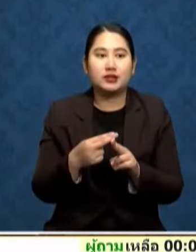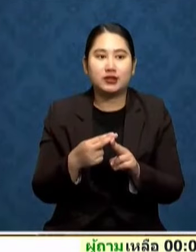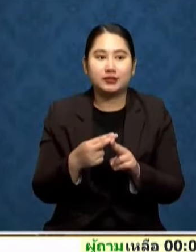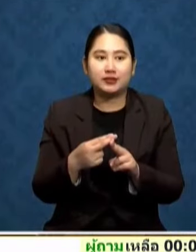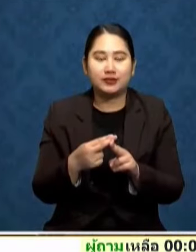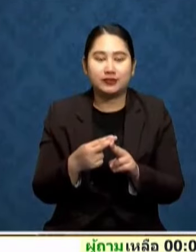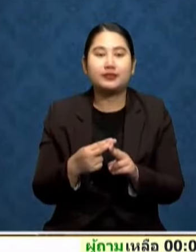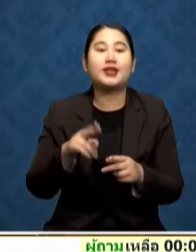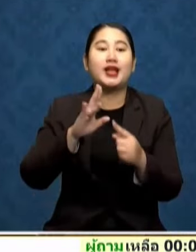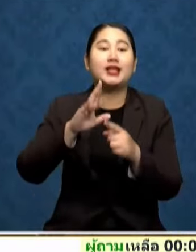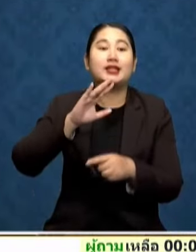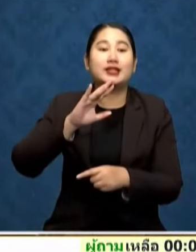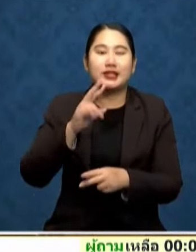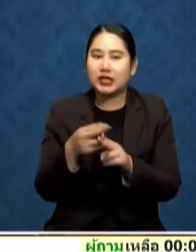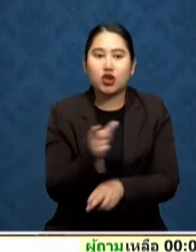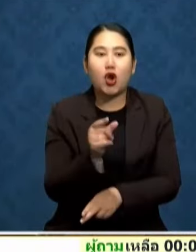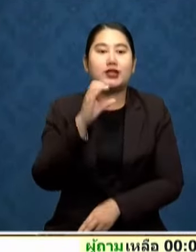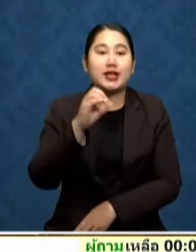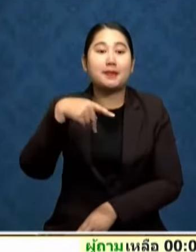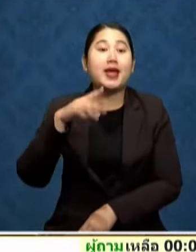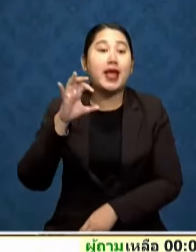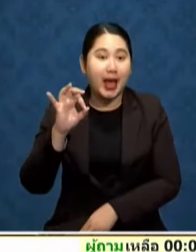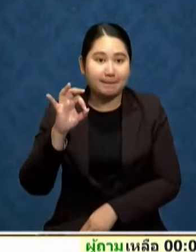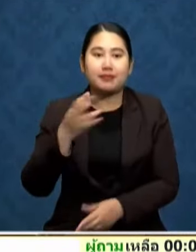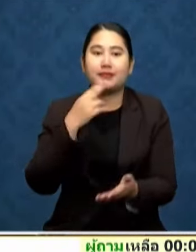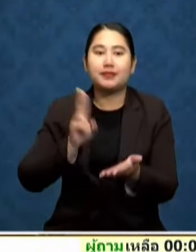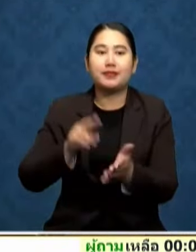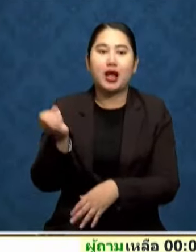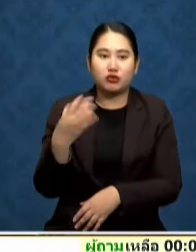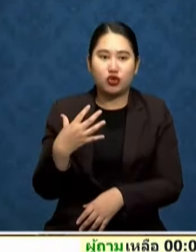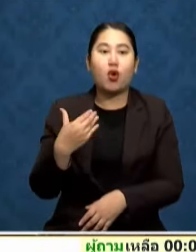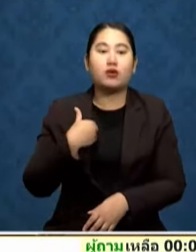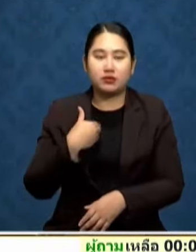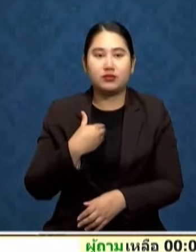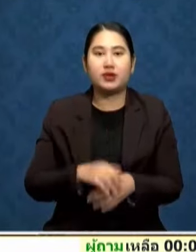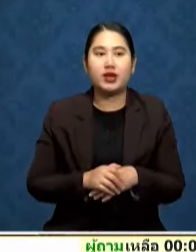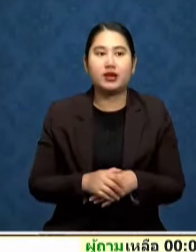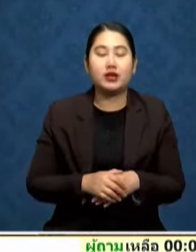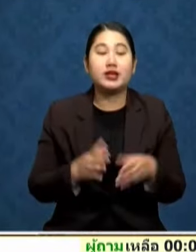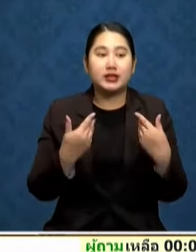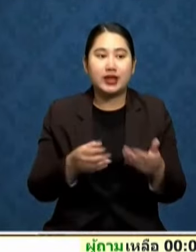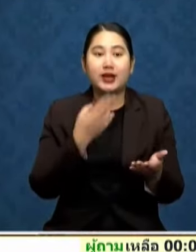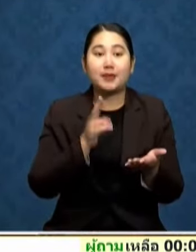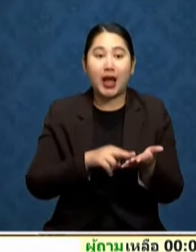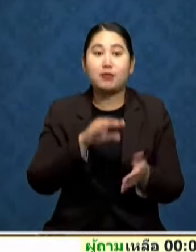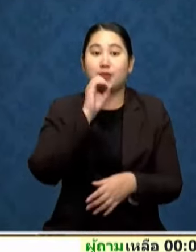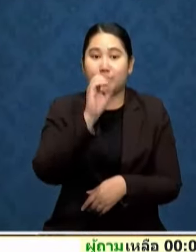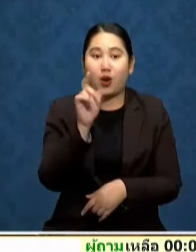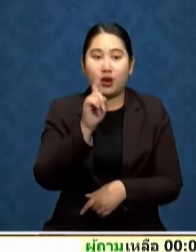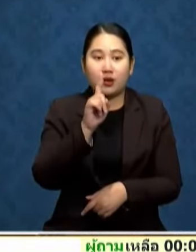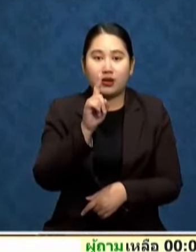ภคภัณฑ์อาหารจำกัดมหาชนหรือ CPF ได้มีหนังสือชี้แจงมายังคณะกรรมการและได้มีการบอกว่